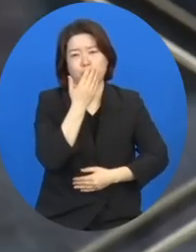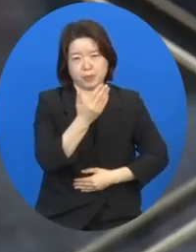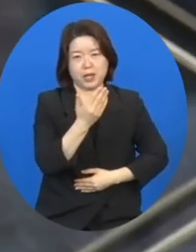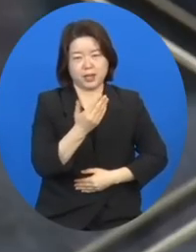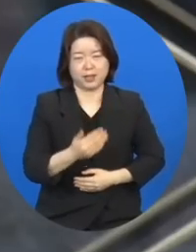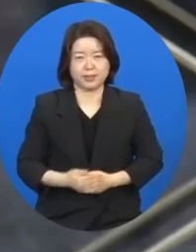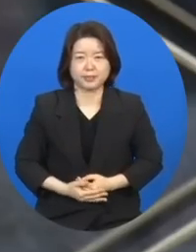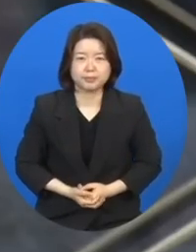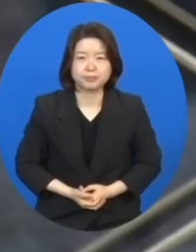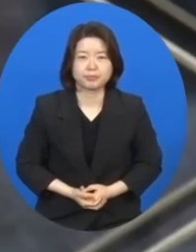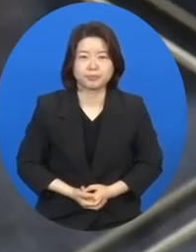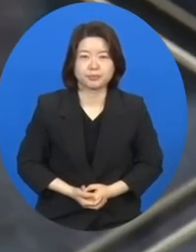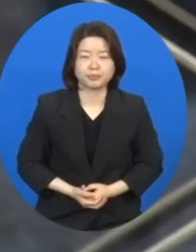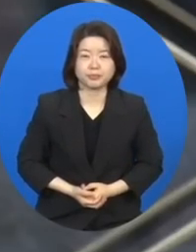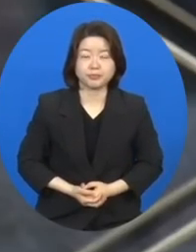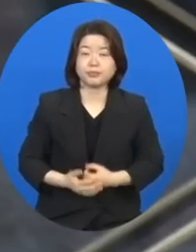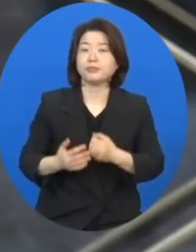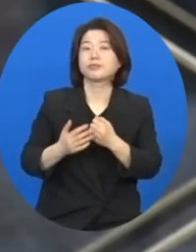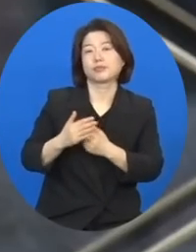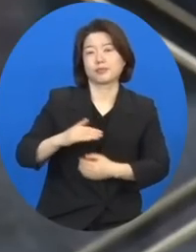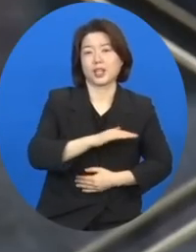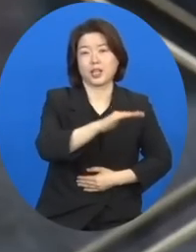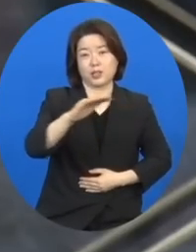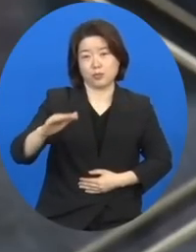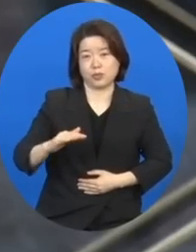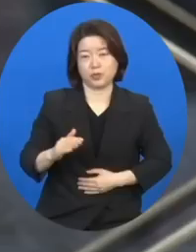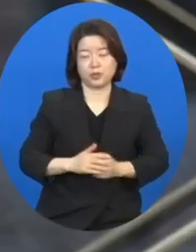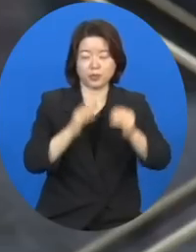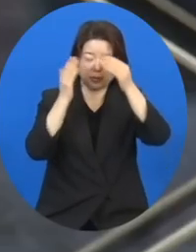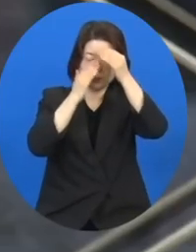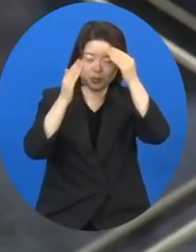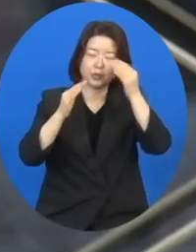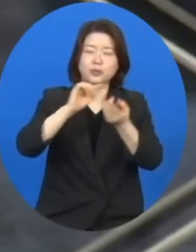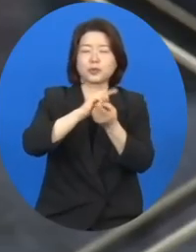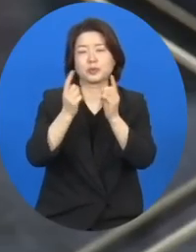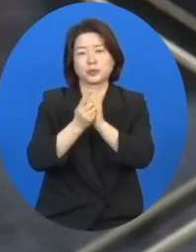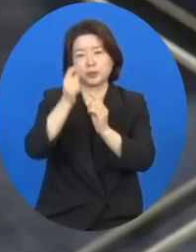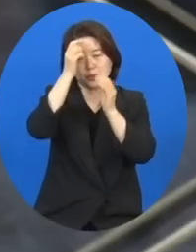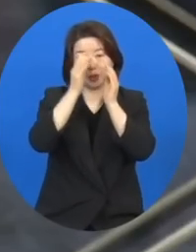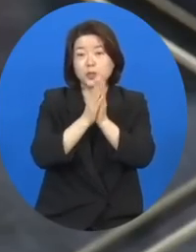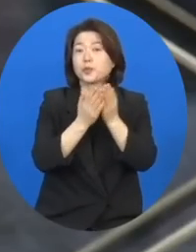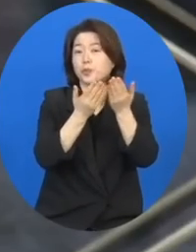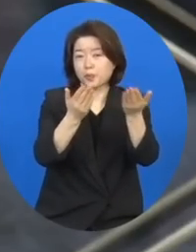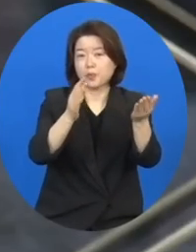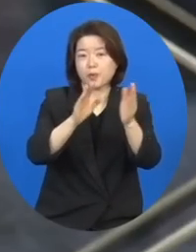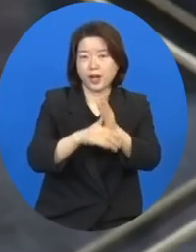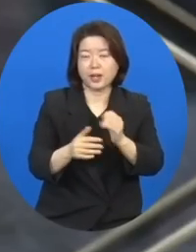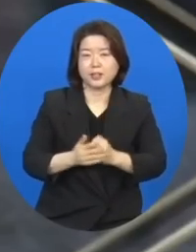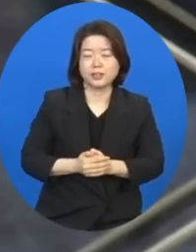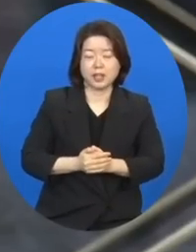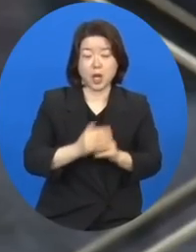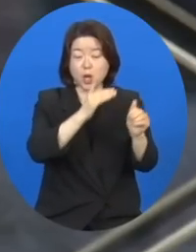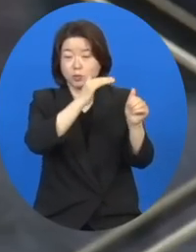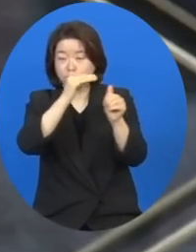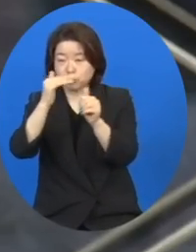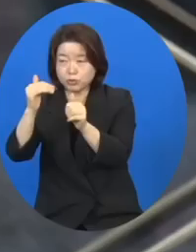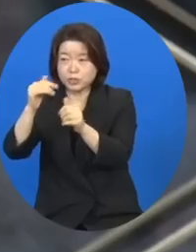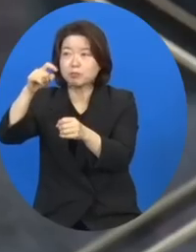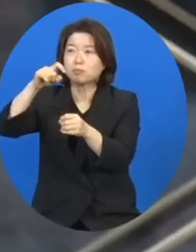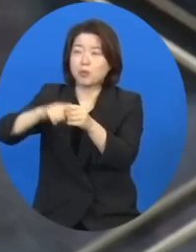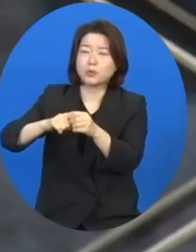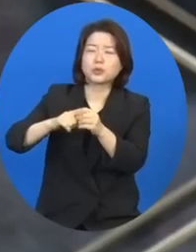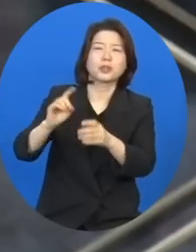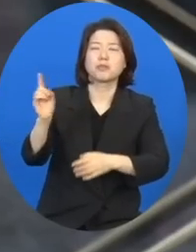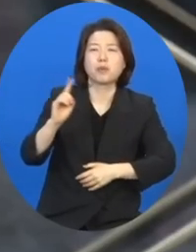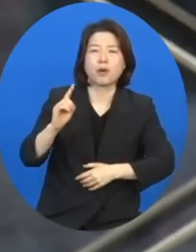그래서 우리도 역시 이렇게 성도들을 위해서 서로 기도할 때 주님 부르심의 소망이 무엇인지 알게 해주시고